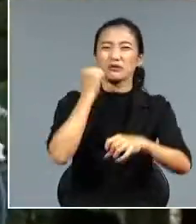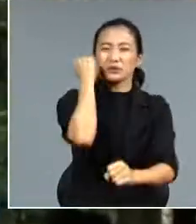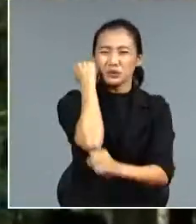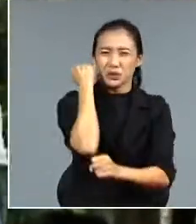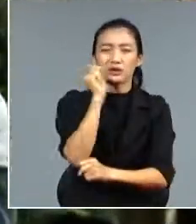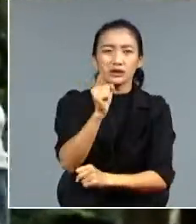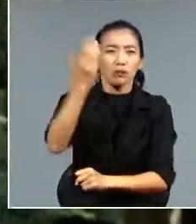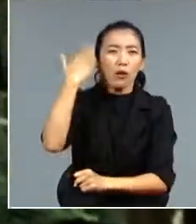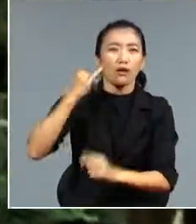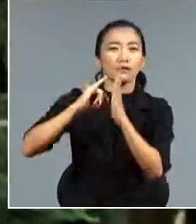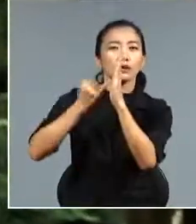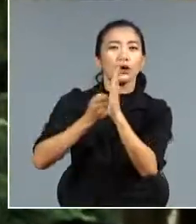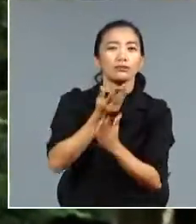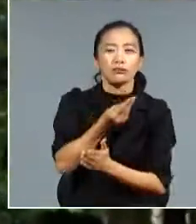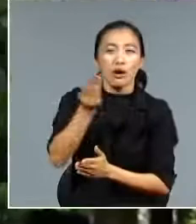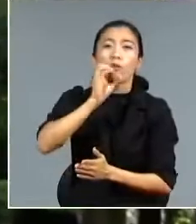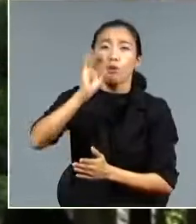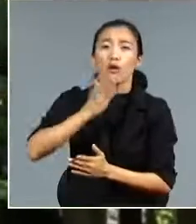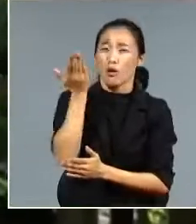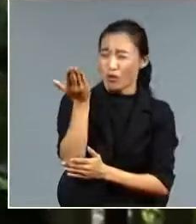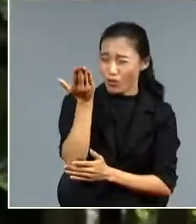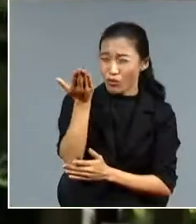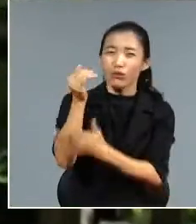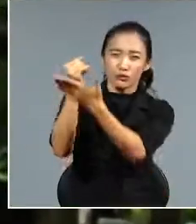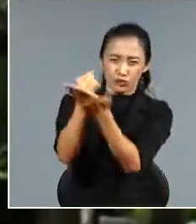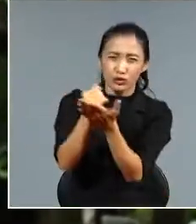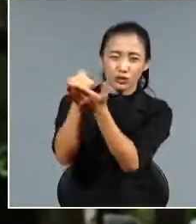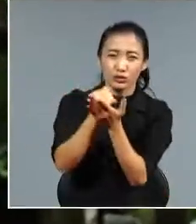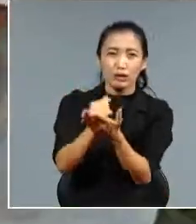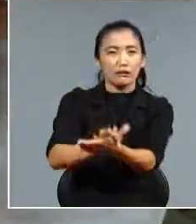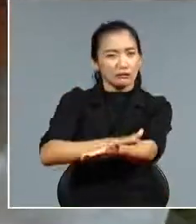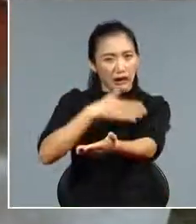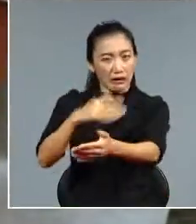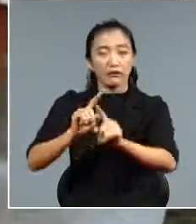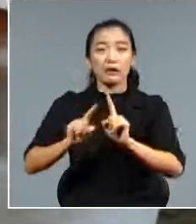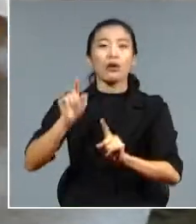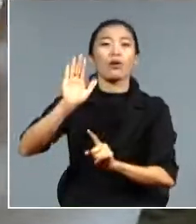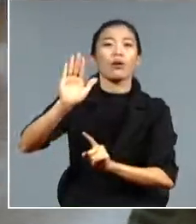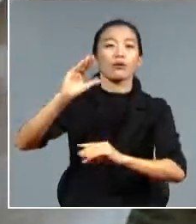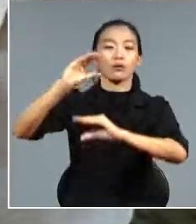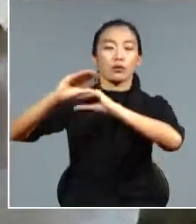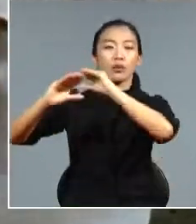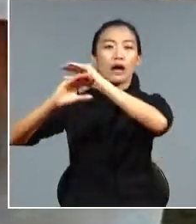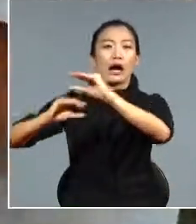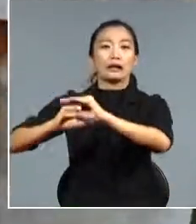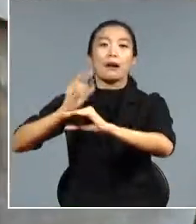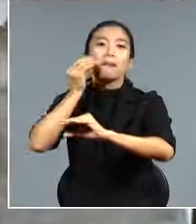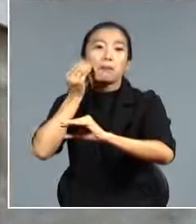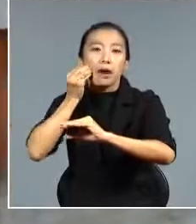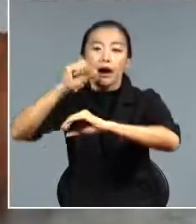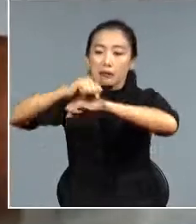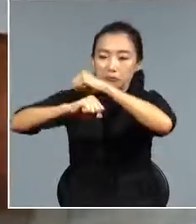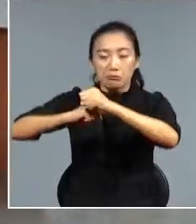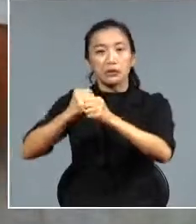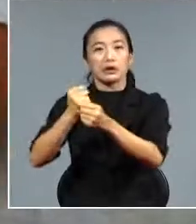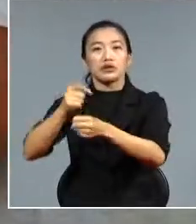ยเหลือหลายปีแล้วนะฮะแต่ไม่มีโครงการซ่อมแซมหรือว่าสร้างบ้านให้กับผู้ยากไร้ทุกวันนี้ครับป้าแกนเองก็มีร